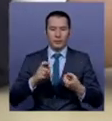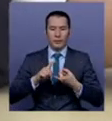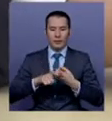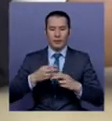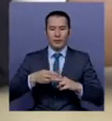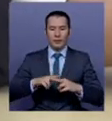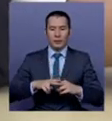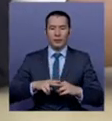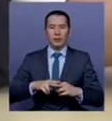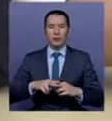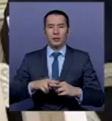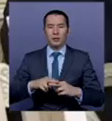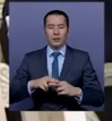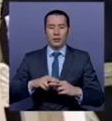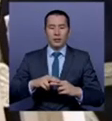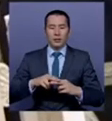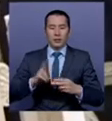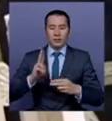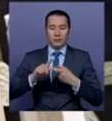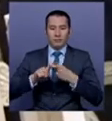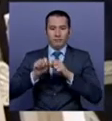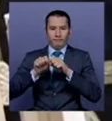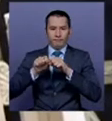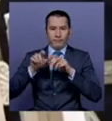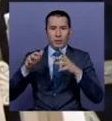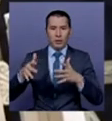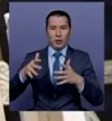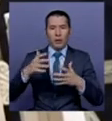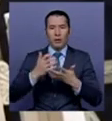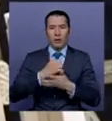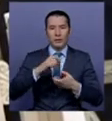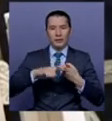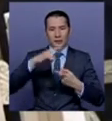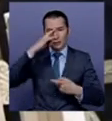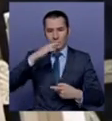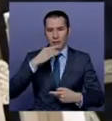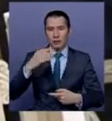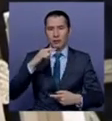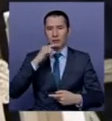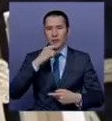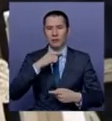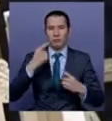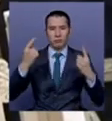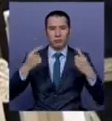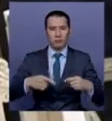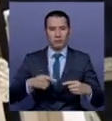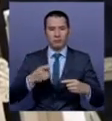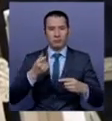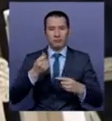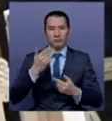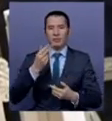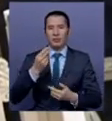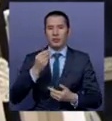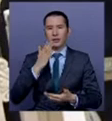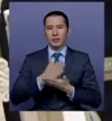да мойындауымыз керек. Індет көп таралып, экономикалық мәселелер қатты шығып кеткені рас.